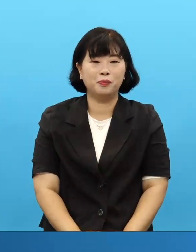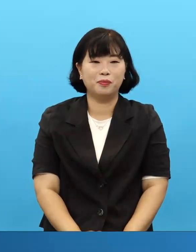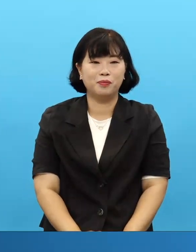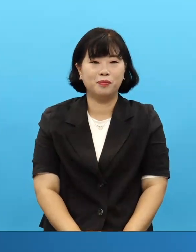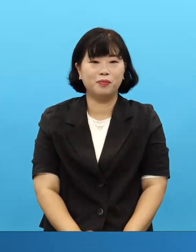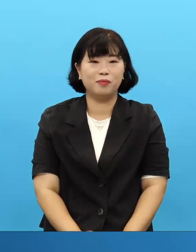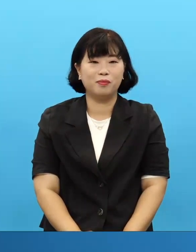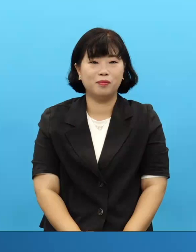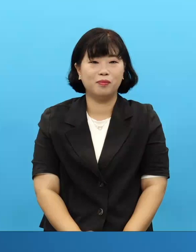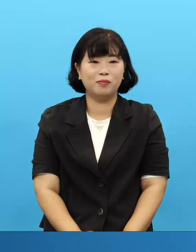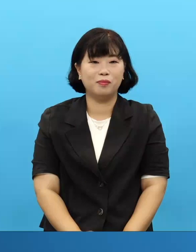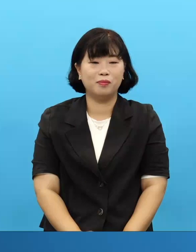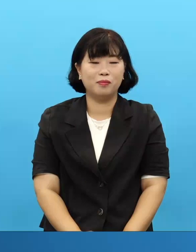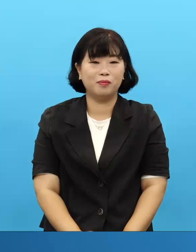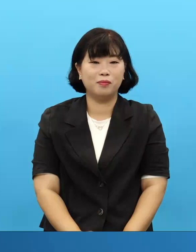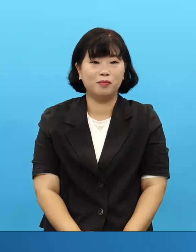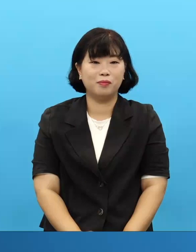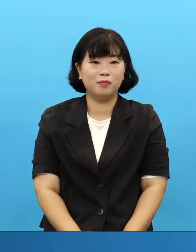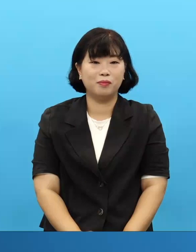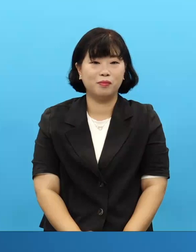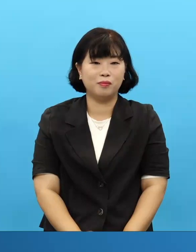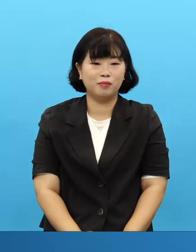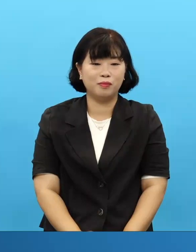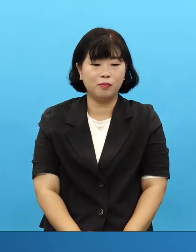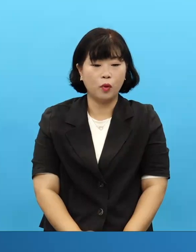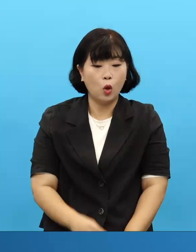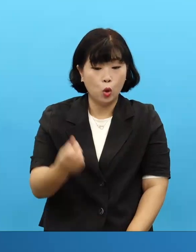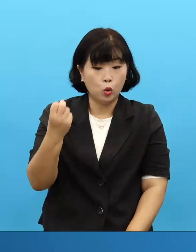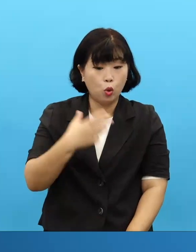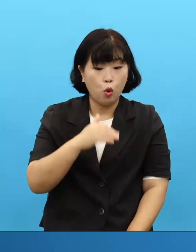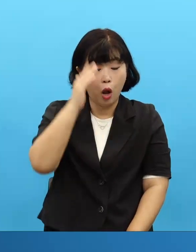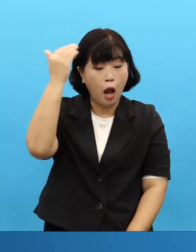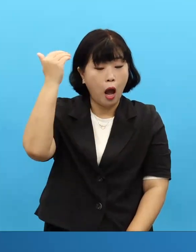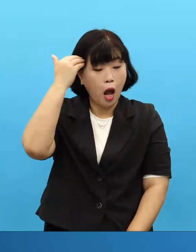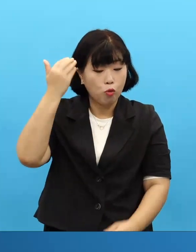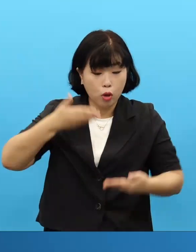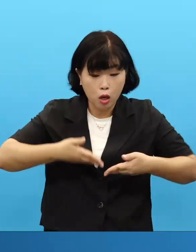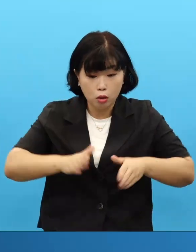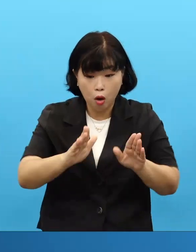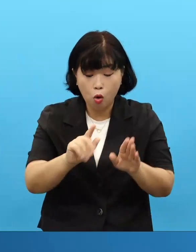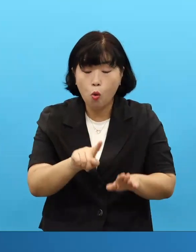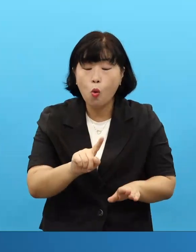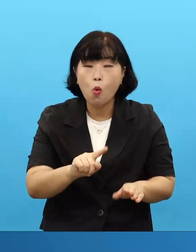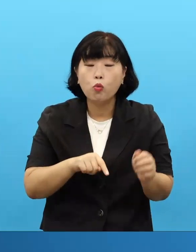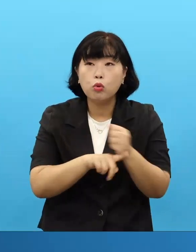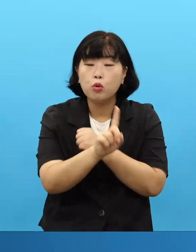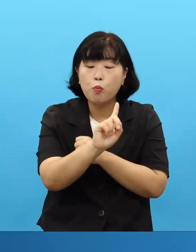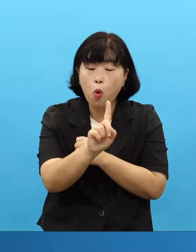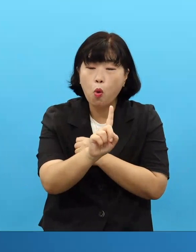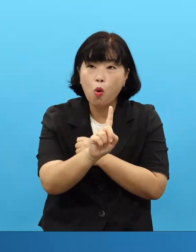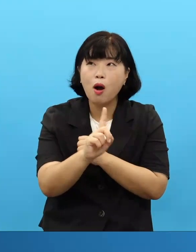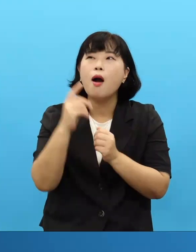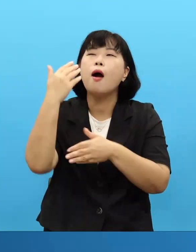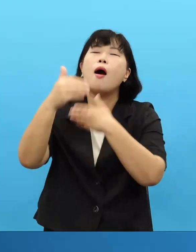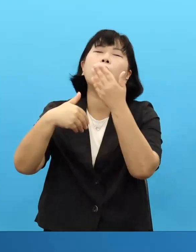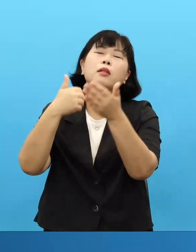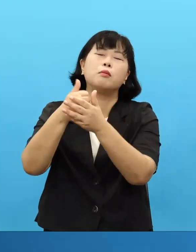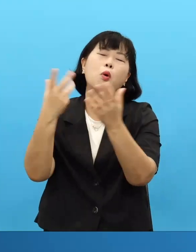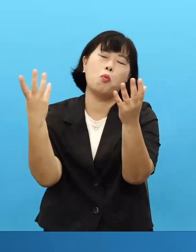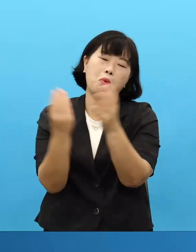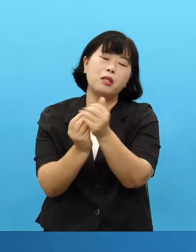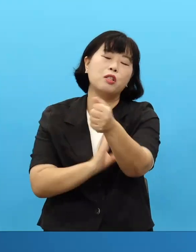sovereignty. 대통령 왜 바누아투에 태어났습니까? And why was His Excellency the President of Vanuatu born in Vanuatu? 하나님의 절대 주권이. His absolute sovereignty.